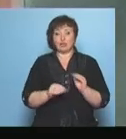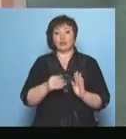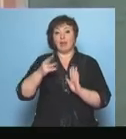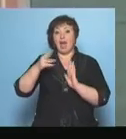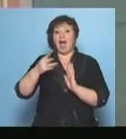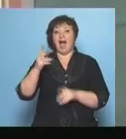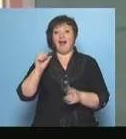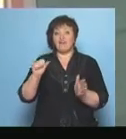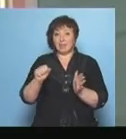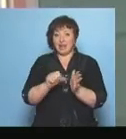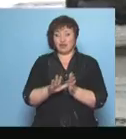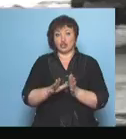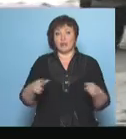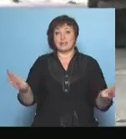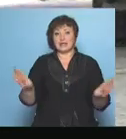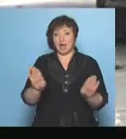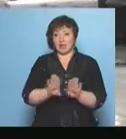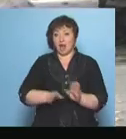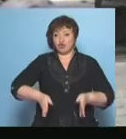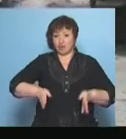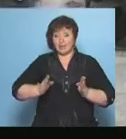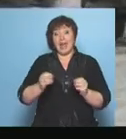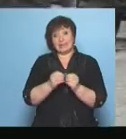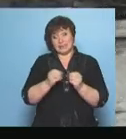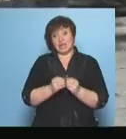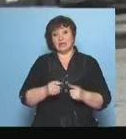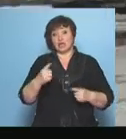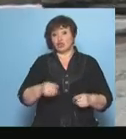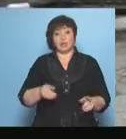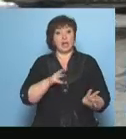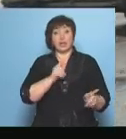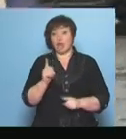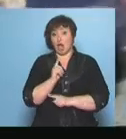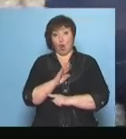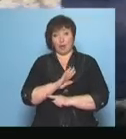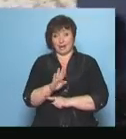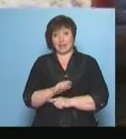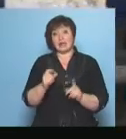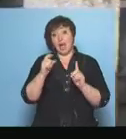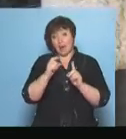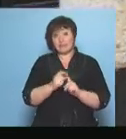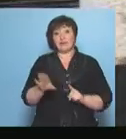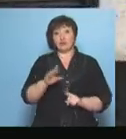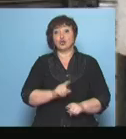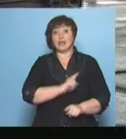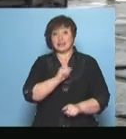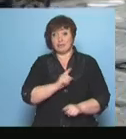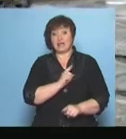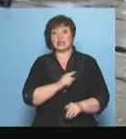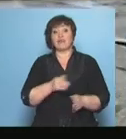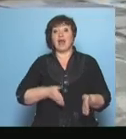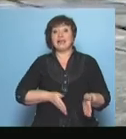автоматическими устройствами заграждения. А десятки переездов и вовсе не охраняются. А по словам все тех же инспекторов дорожной